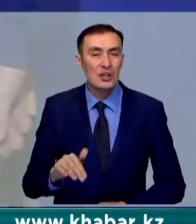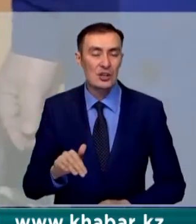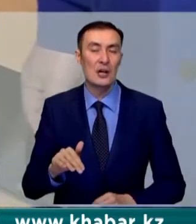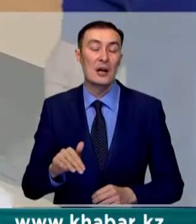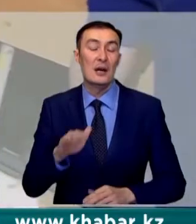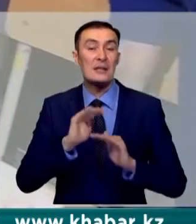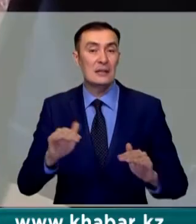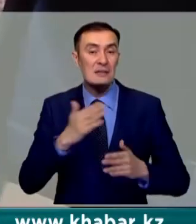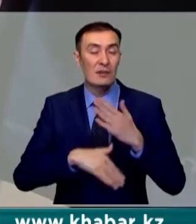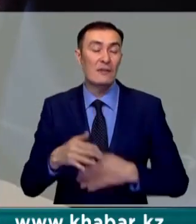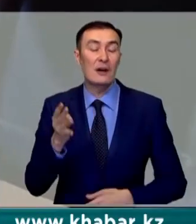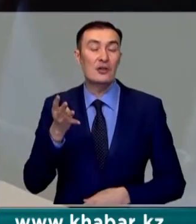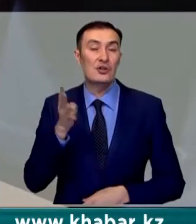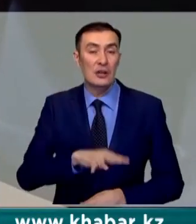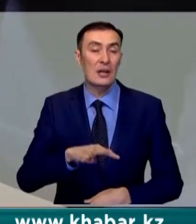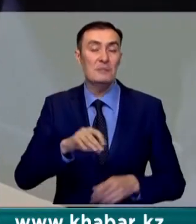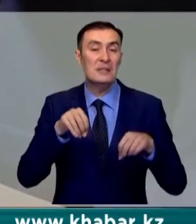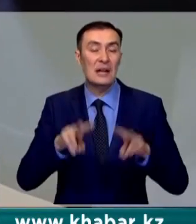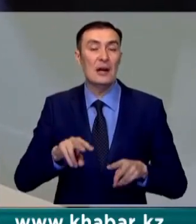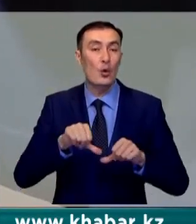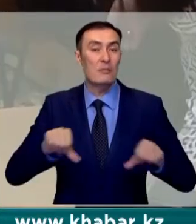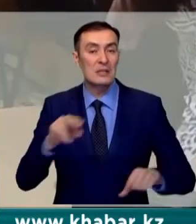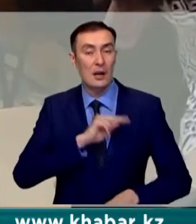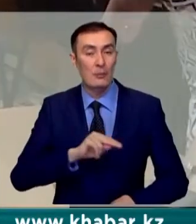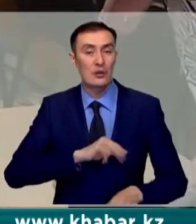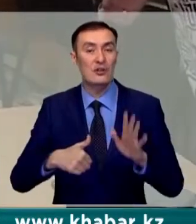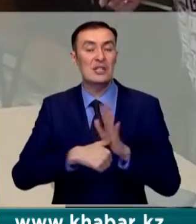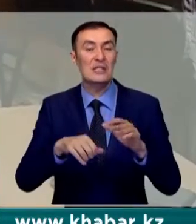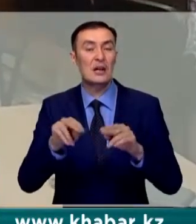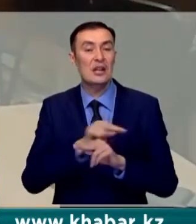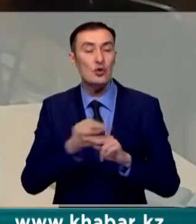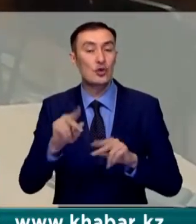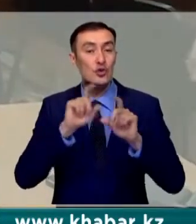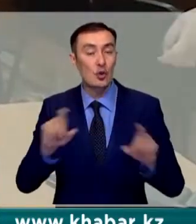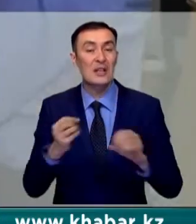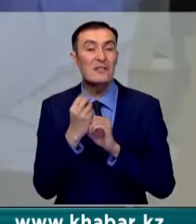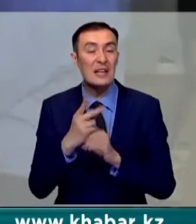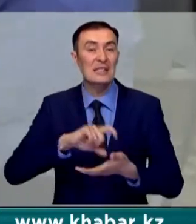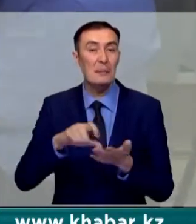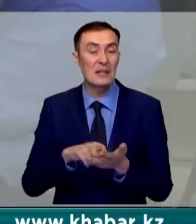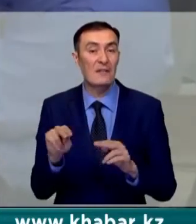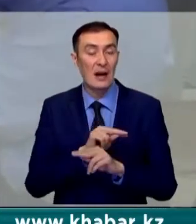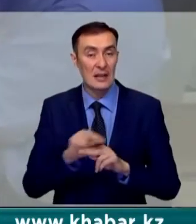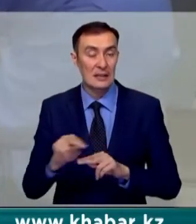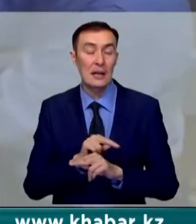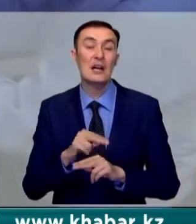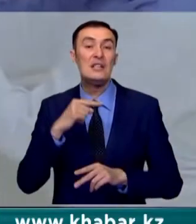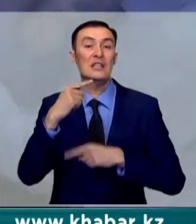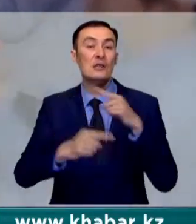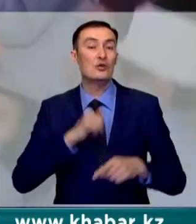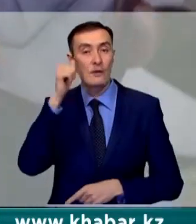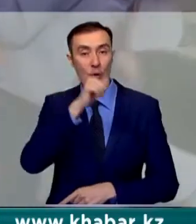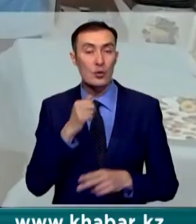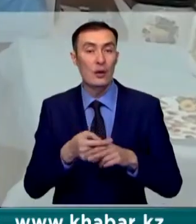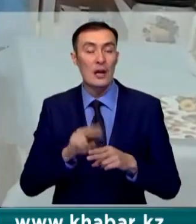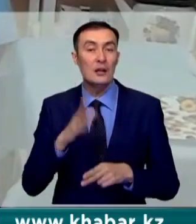детей. Для них работают 4 психолого-медико-педагогических комиссии, 6 специальных коррекционных школ и 12 кабинетов коррекции. Кстати, со следующего года эту